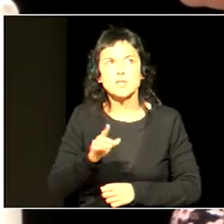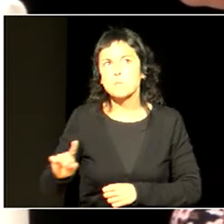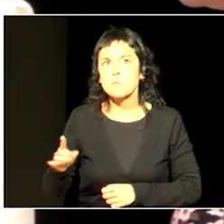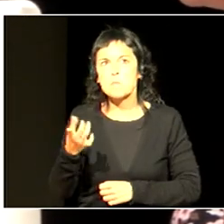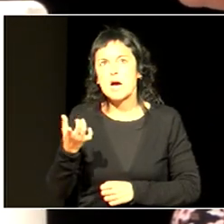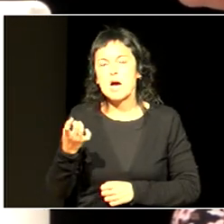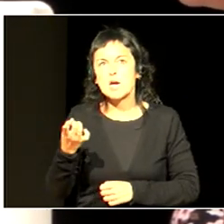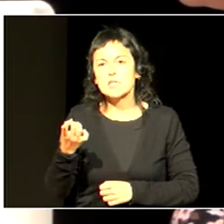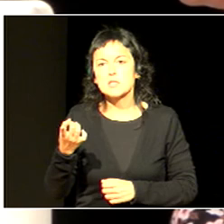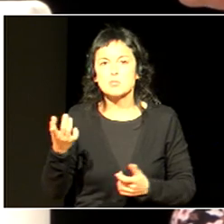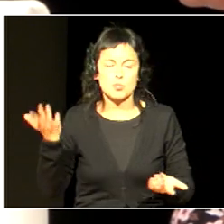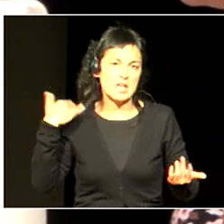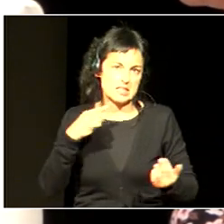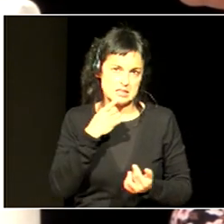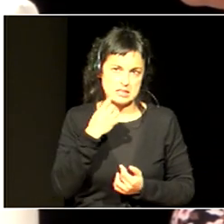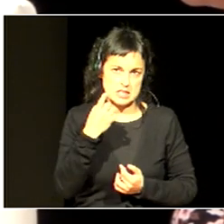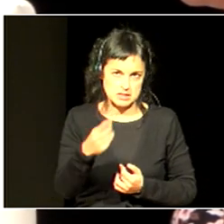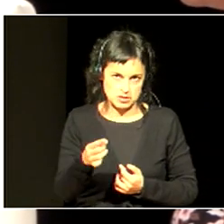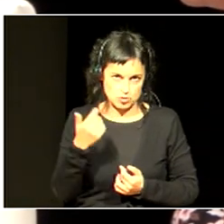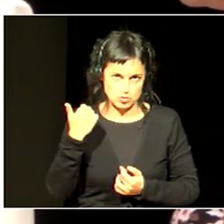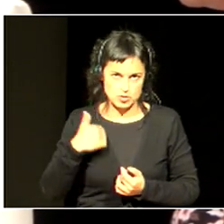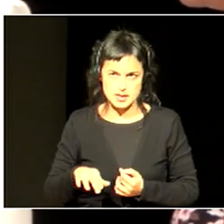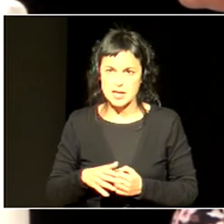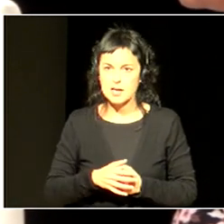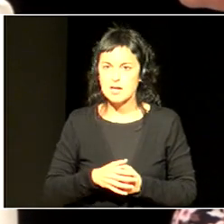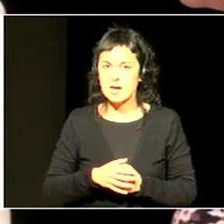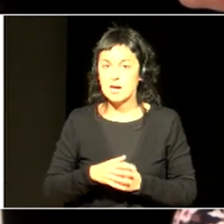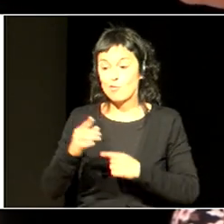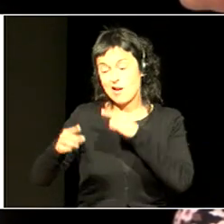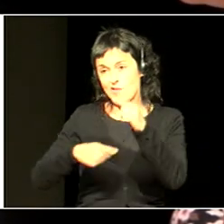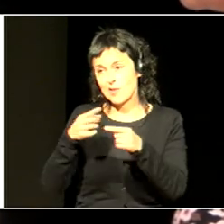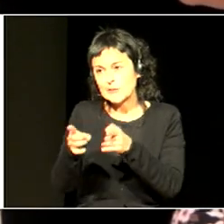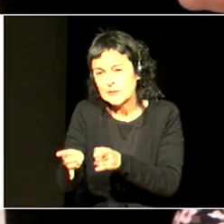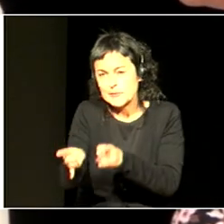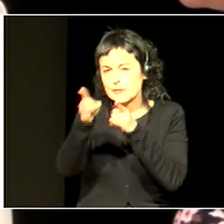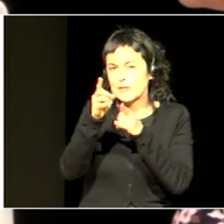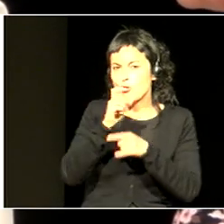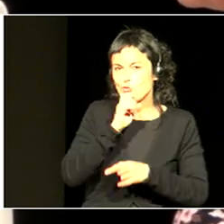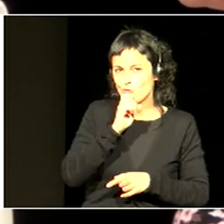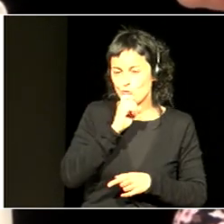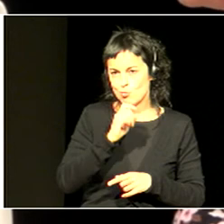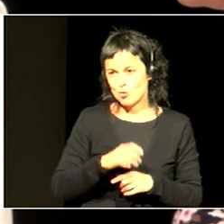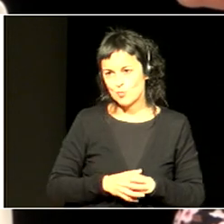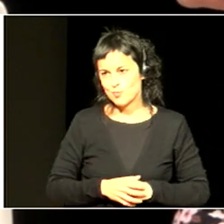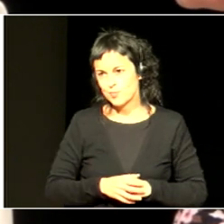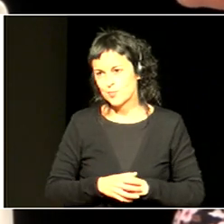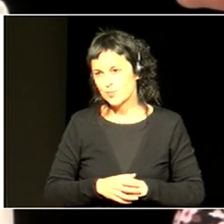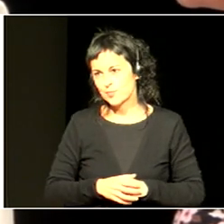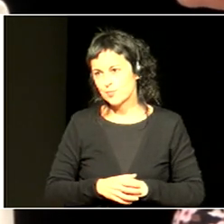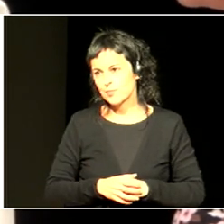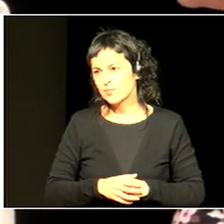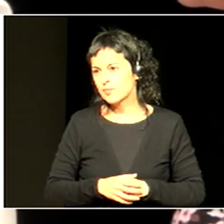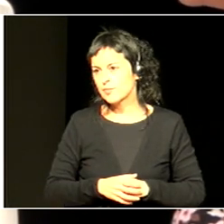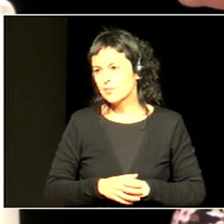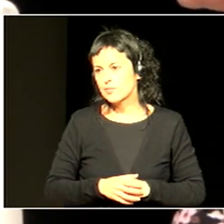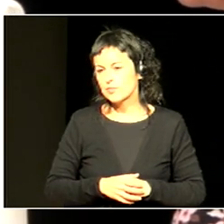bueno, ja, aipatu da, ez da, nola erakartzea familiak, bai? Eta gero, bueno, ba,